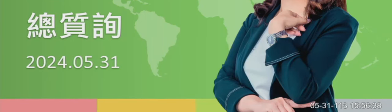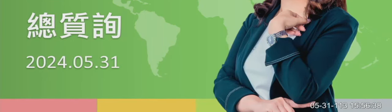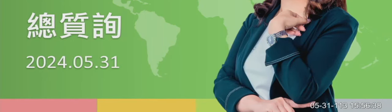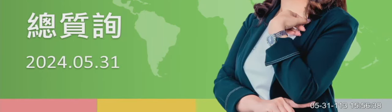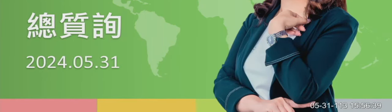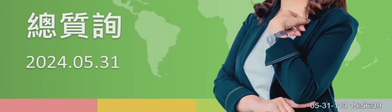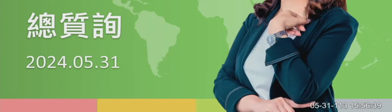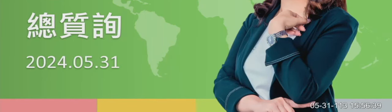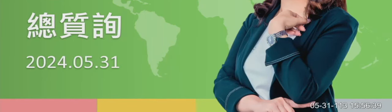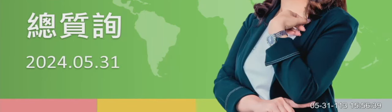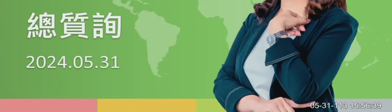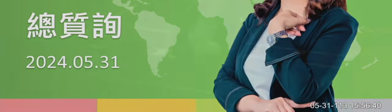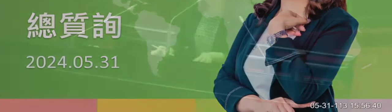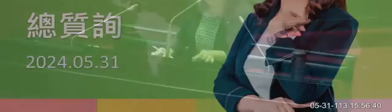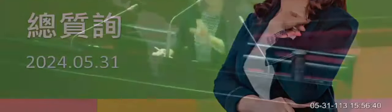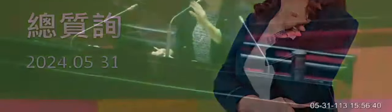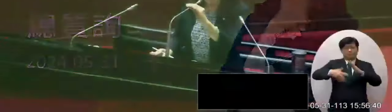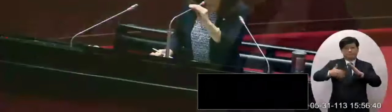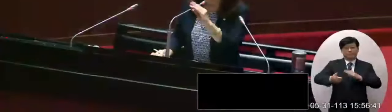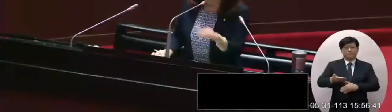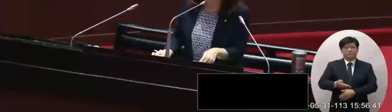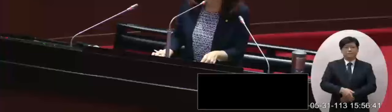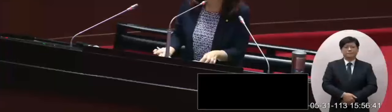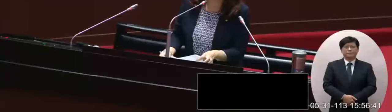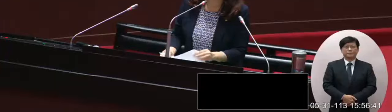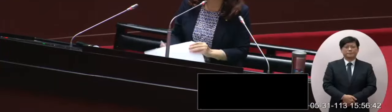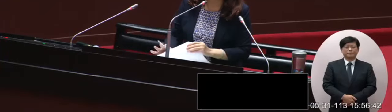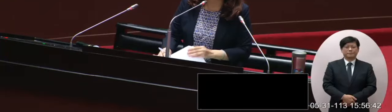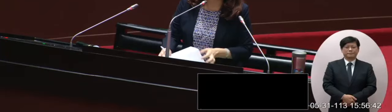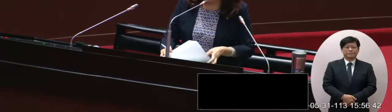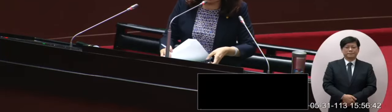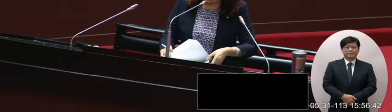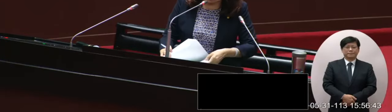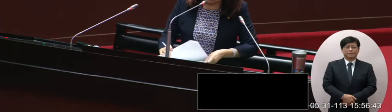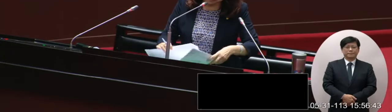谢谢主席，有请卓院长。 请卓院长备询。